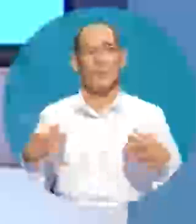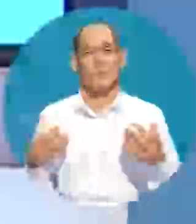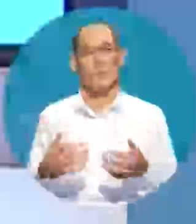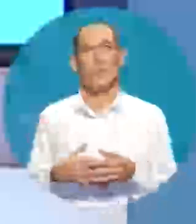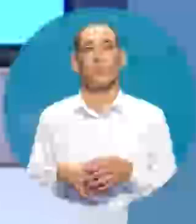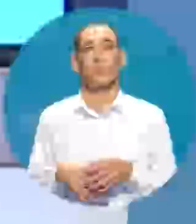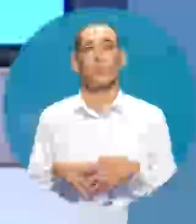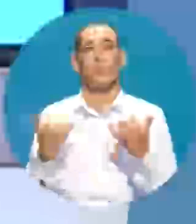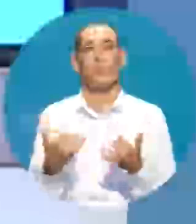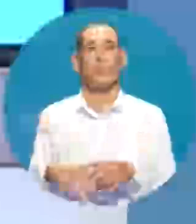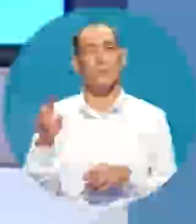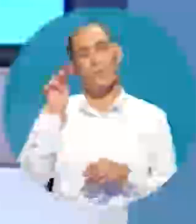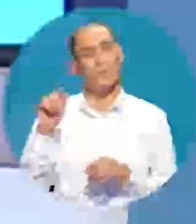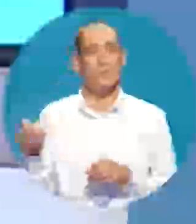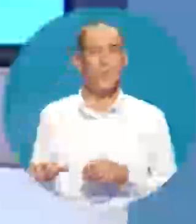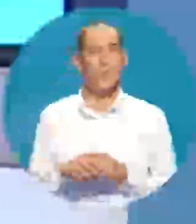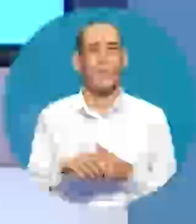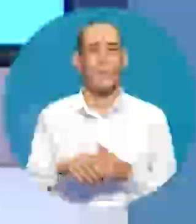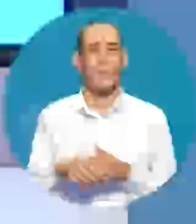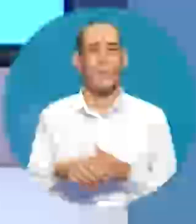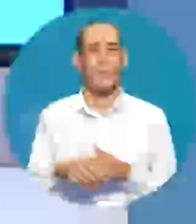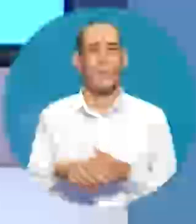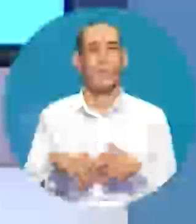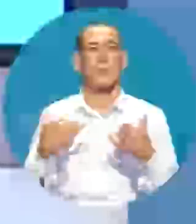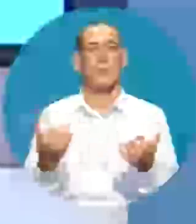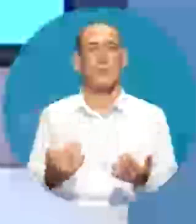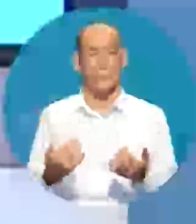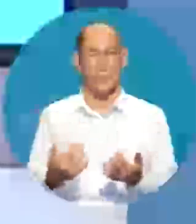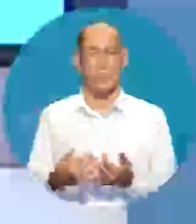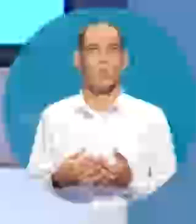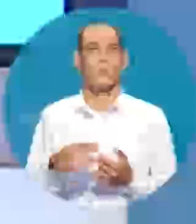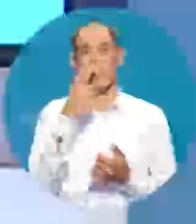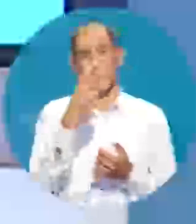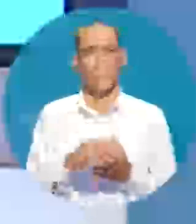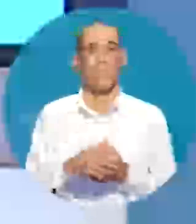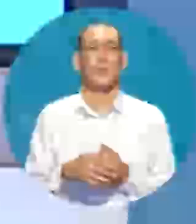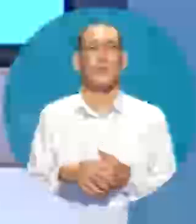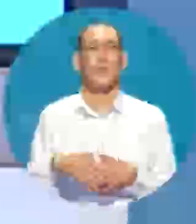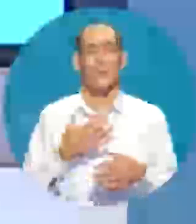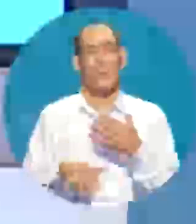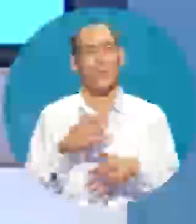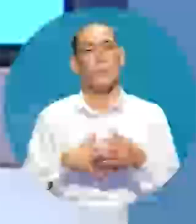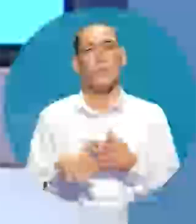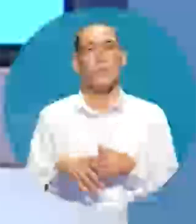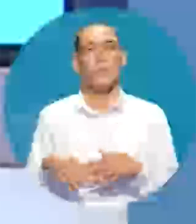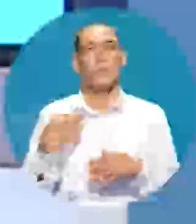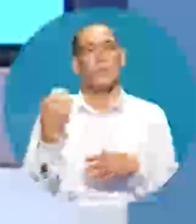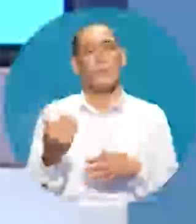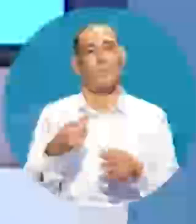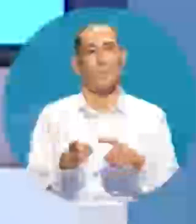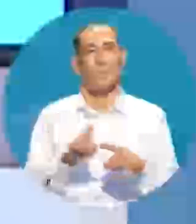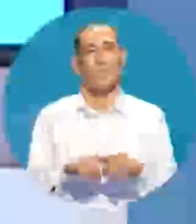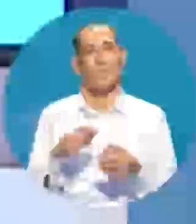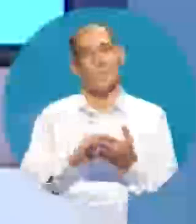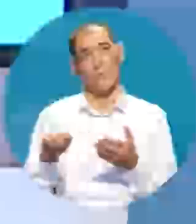Assalomu alaykum, hurmatli o'quvchilar. Bugun sizler menen ko'rishib turganimdan juda quvonchliman.